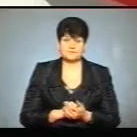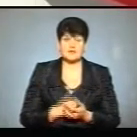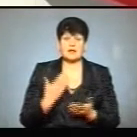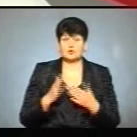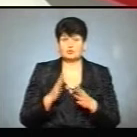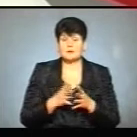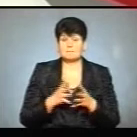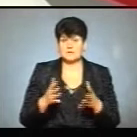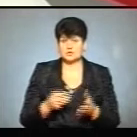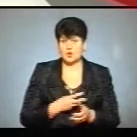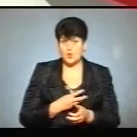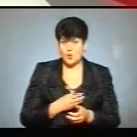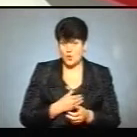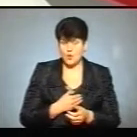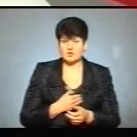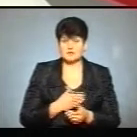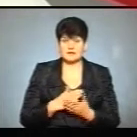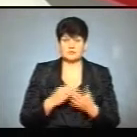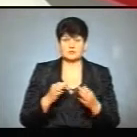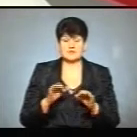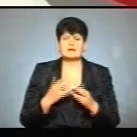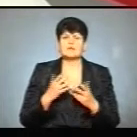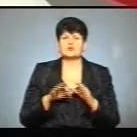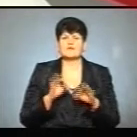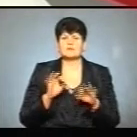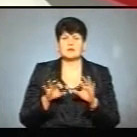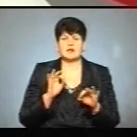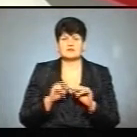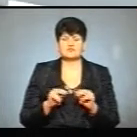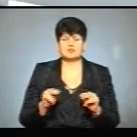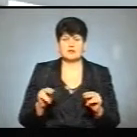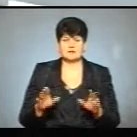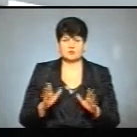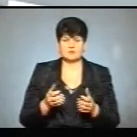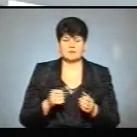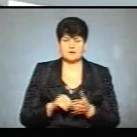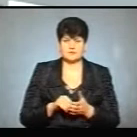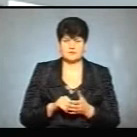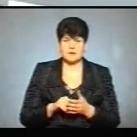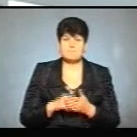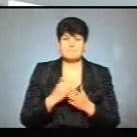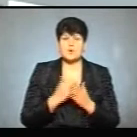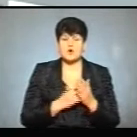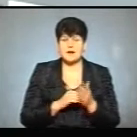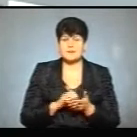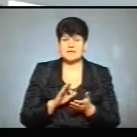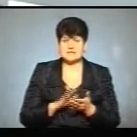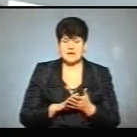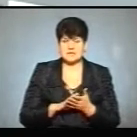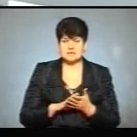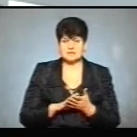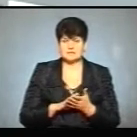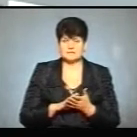більше охочих, ніж є допустима квота, як тоді будуть відбиратися вчителі, які будуть брати участь? Програма реєстрації таким чином